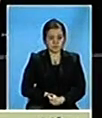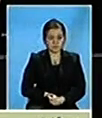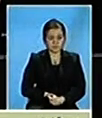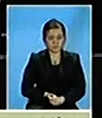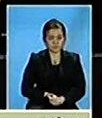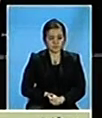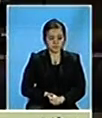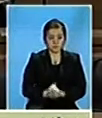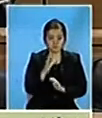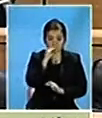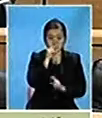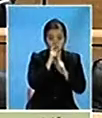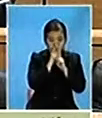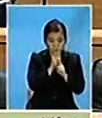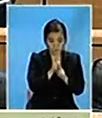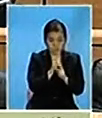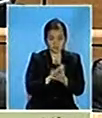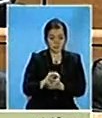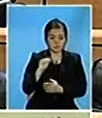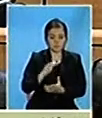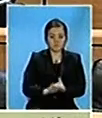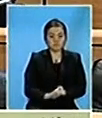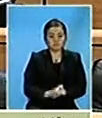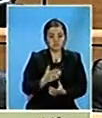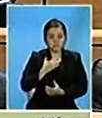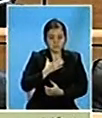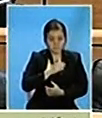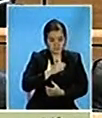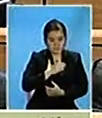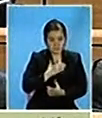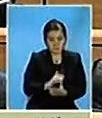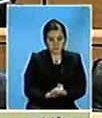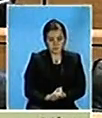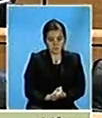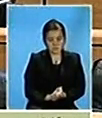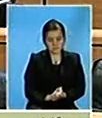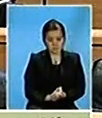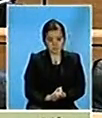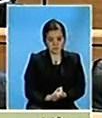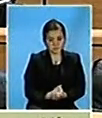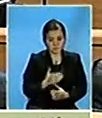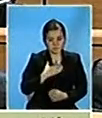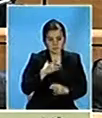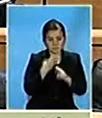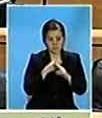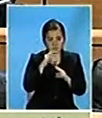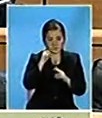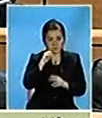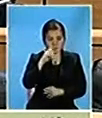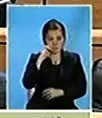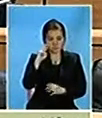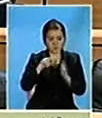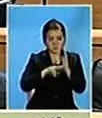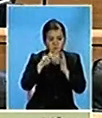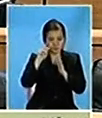ครับกล่าวตามนะครับข้าพเจ้า ข้าพเจ้าน ายนิรันดร์ประดิษฐ์กุล นายนิรันดร์ประดิษฐ์กุ